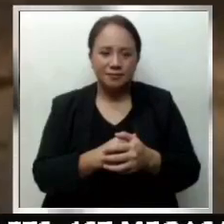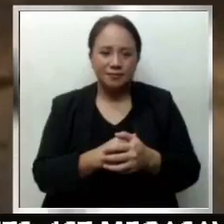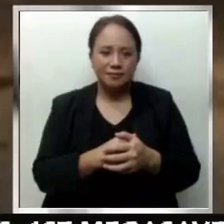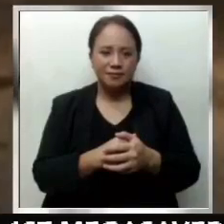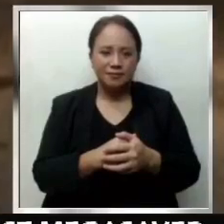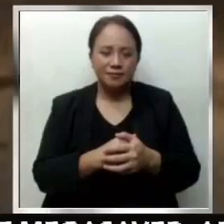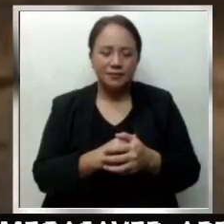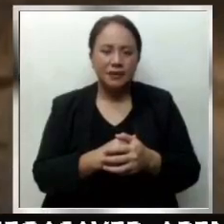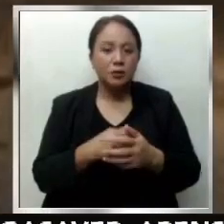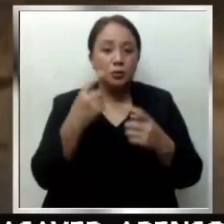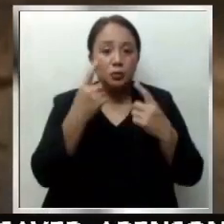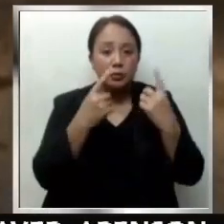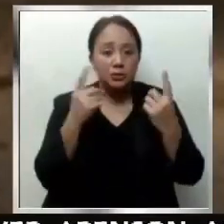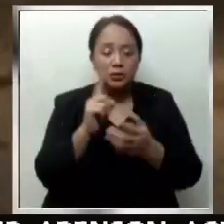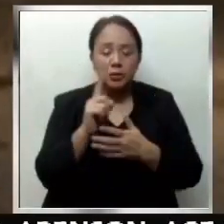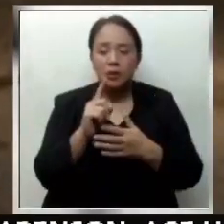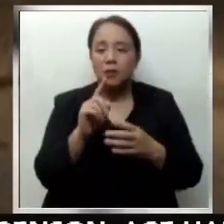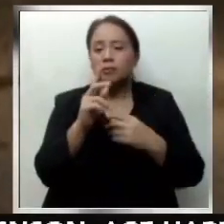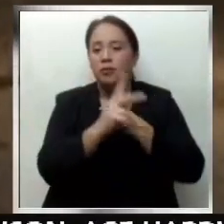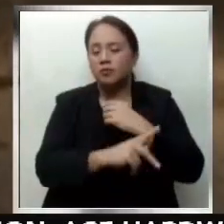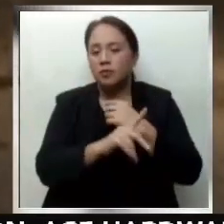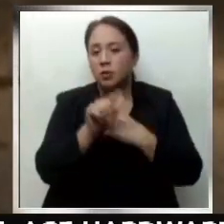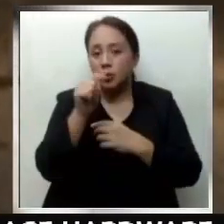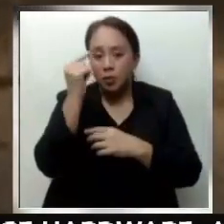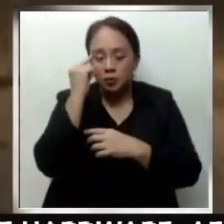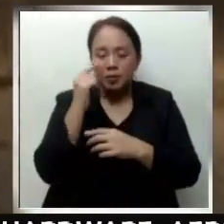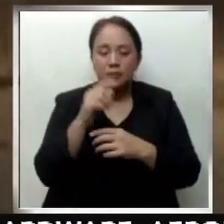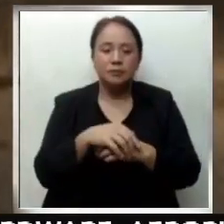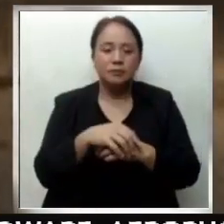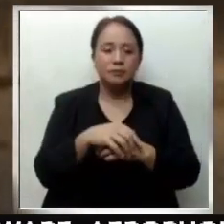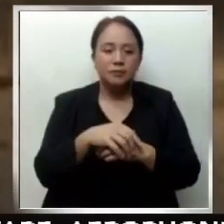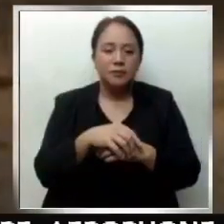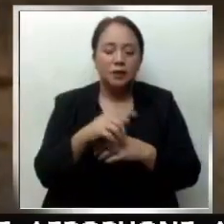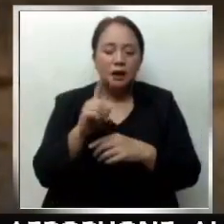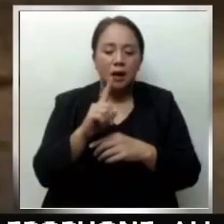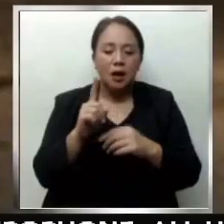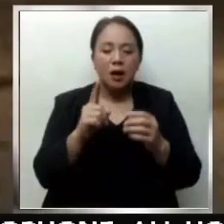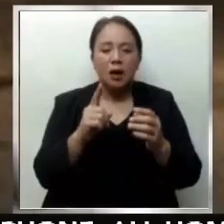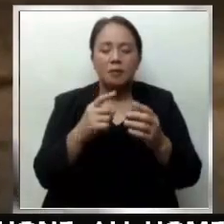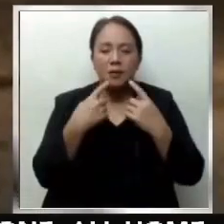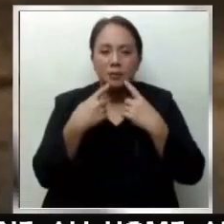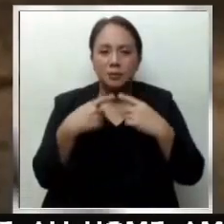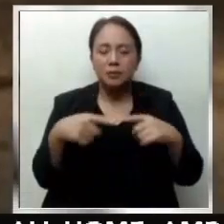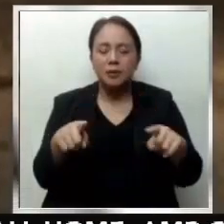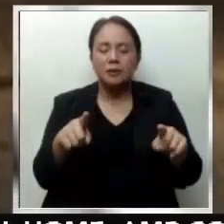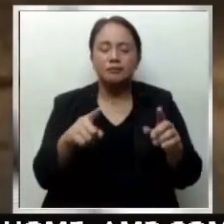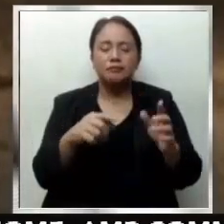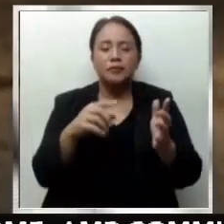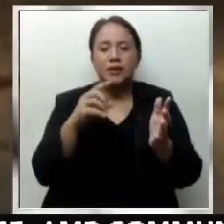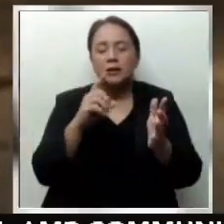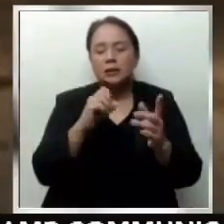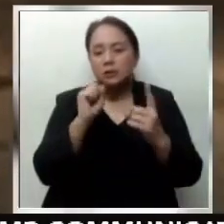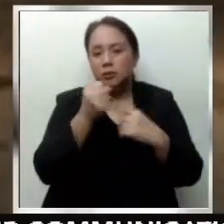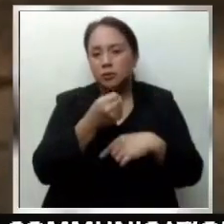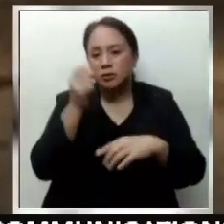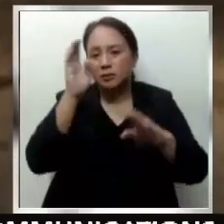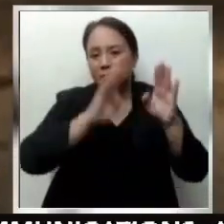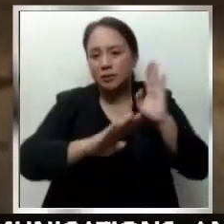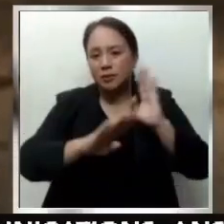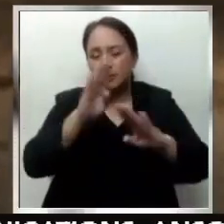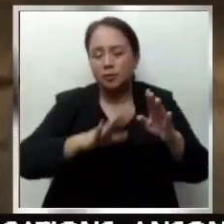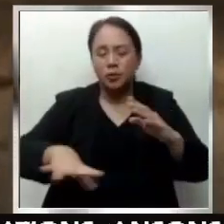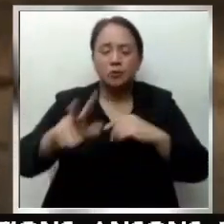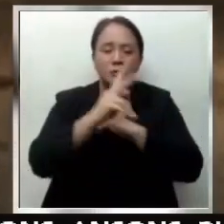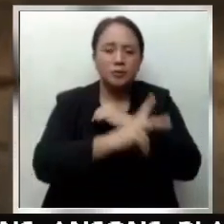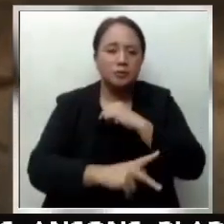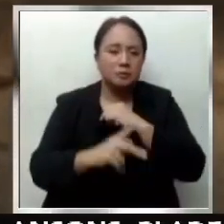Kinukonsidera na rin daw ng provincial government ng Oriental Mindoro ang pagdedeklara ng state of calamity sa buong probinsya ng Sagayon ay mas